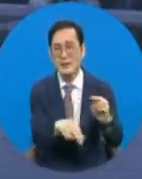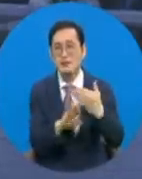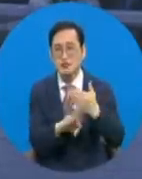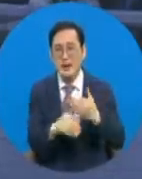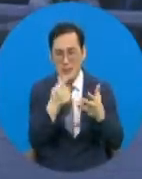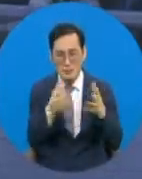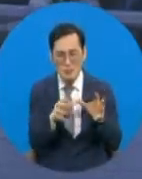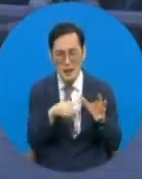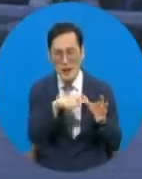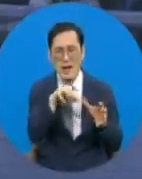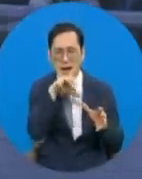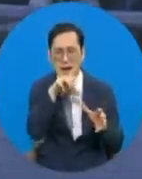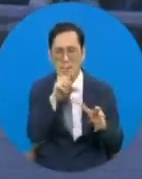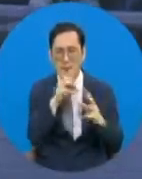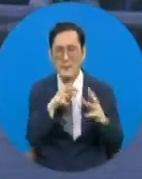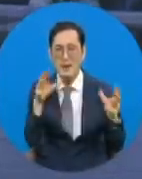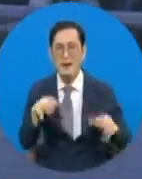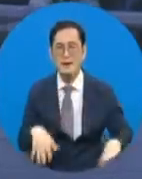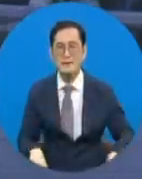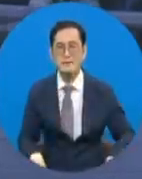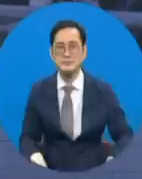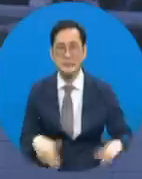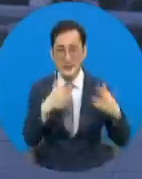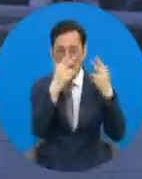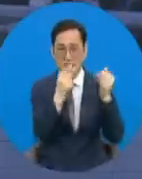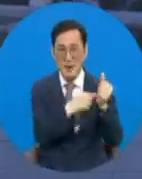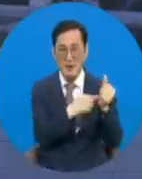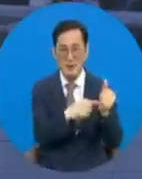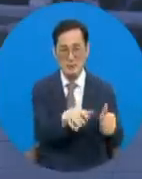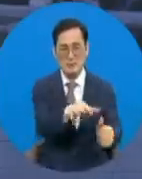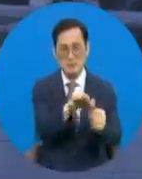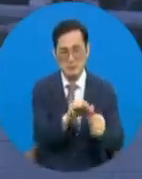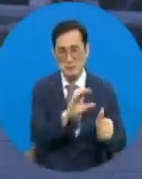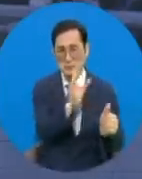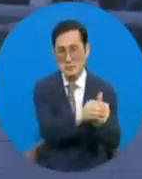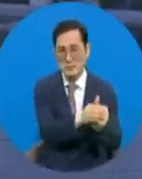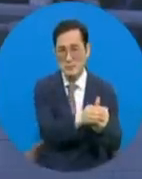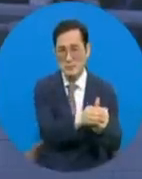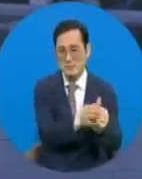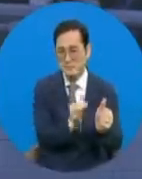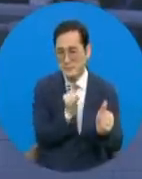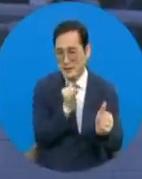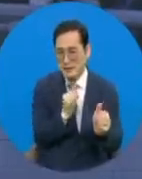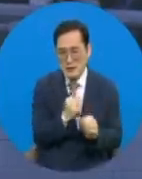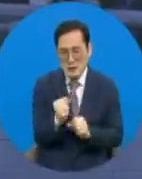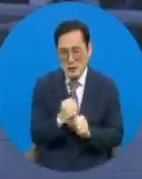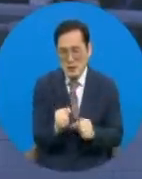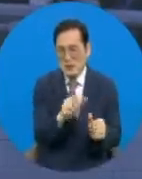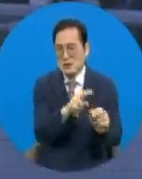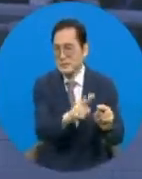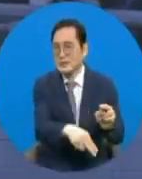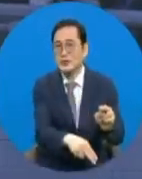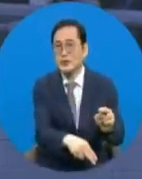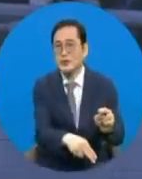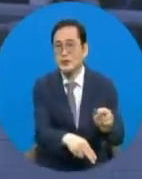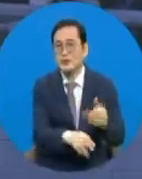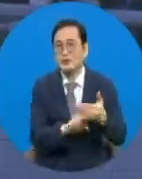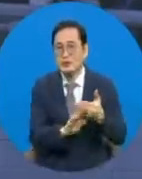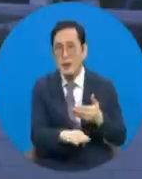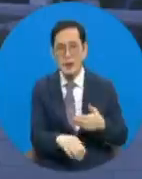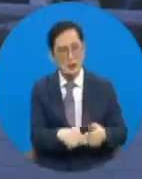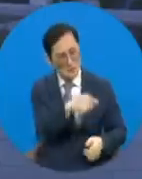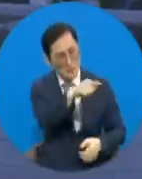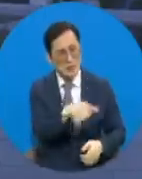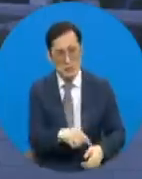있습니다. 인사 결정권자인 이재명 대표의 미온적 대처에 당내 개파 갈등이 심화되고